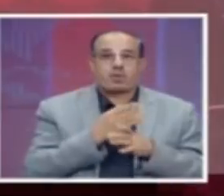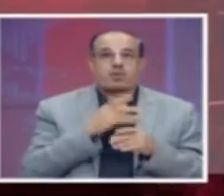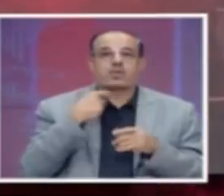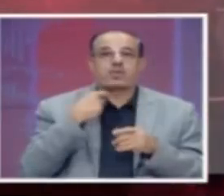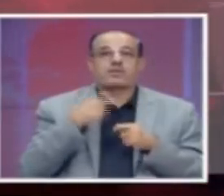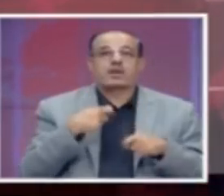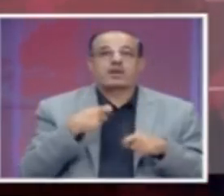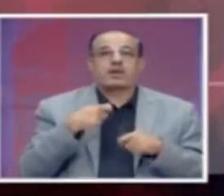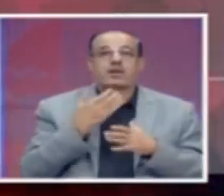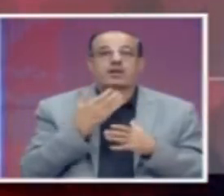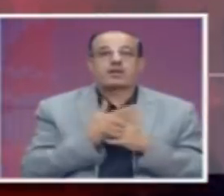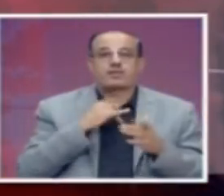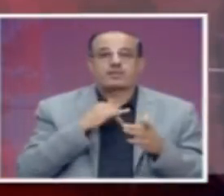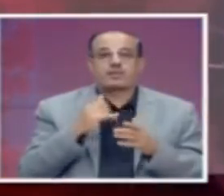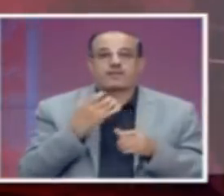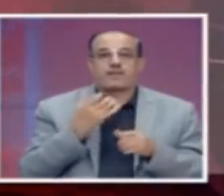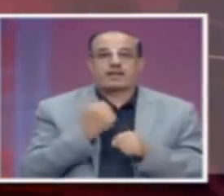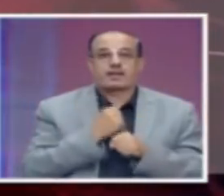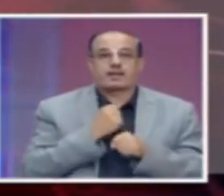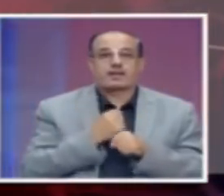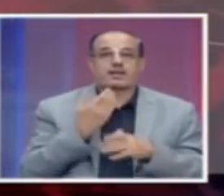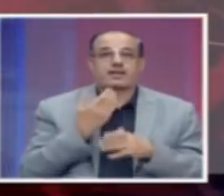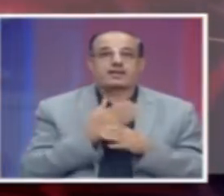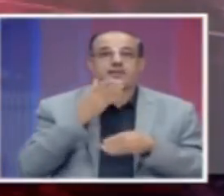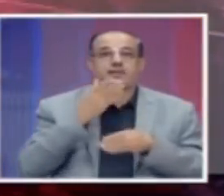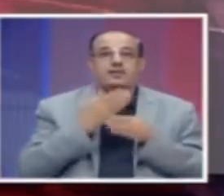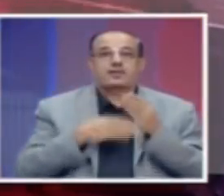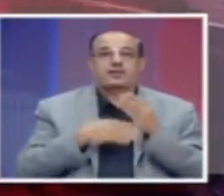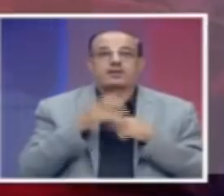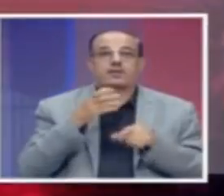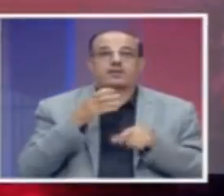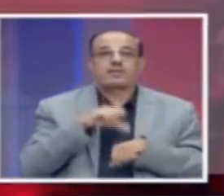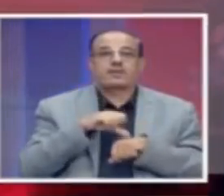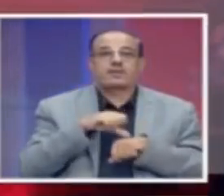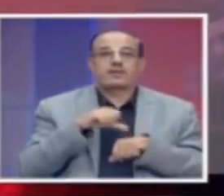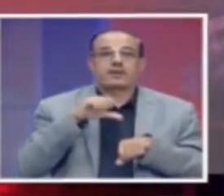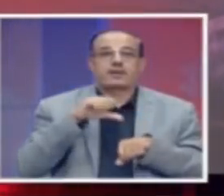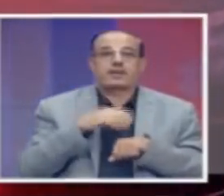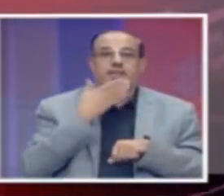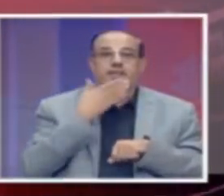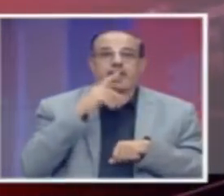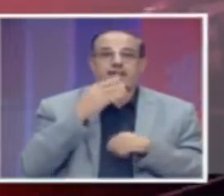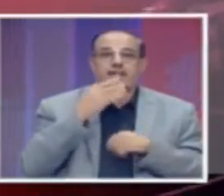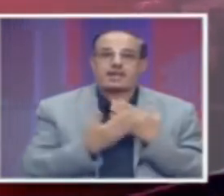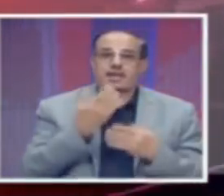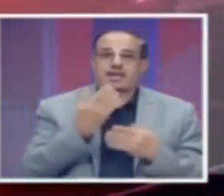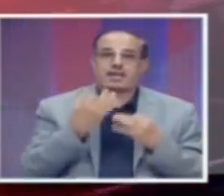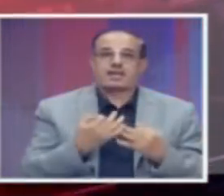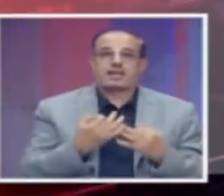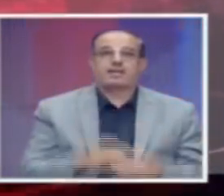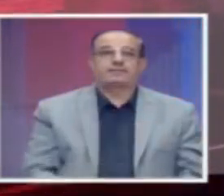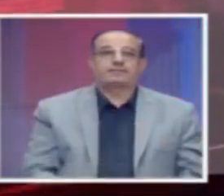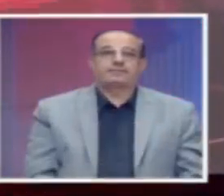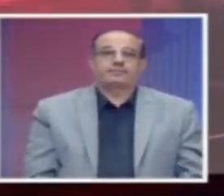الجديدة من كافة الجوانب وتوفير جميع عوامل استدامة وكفاءة التشغيل واستخدام المنشآت